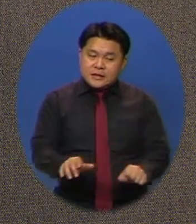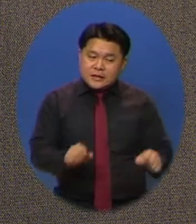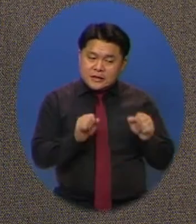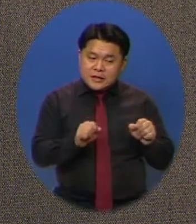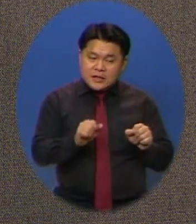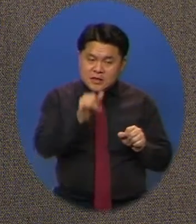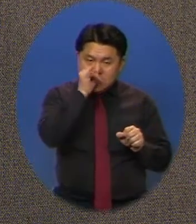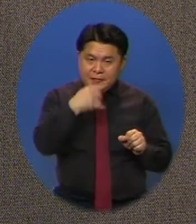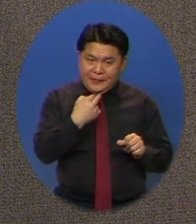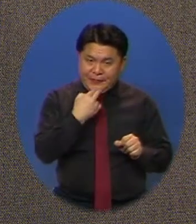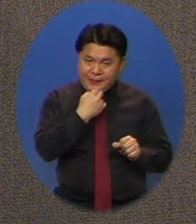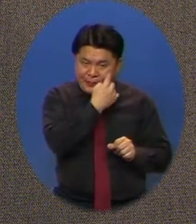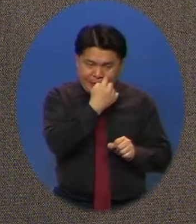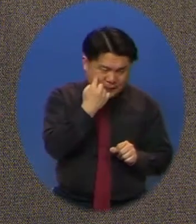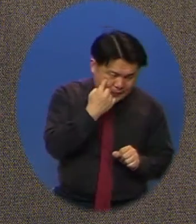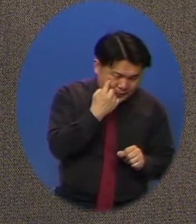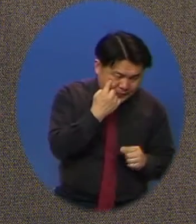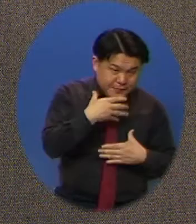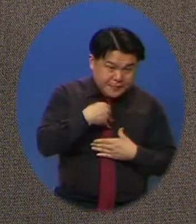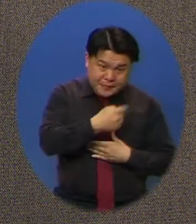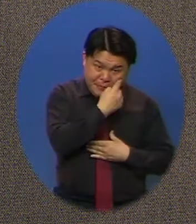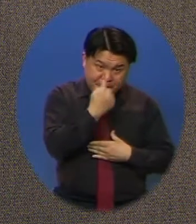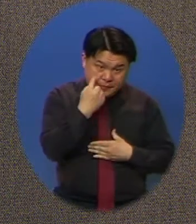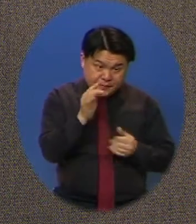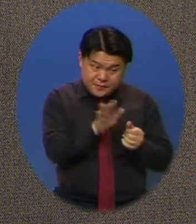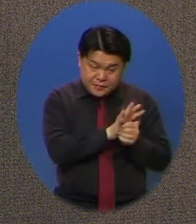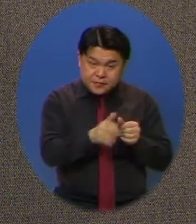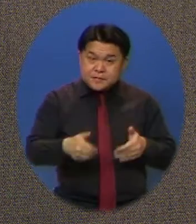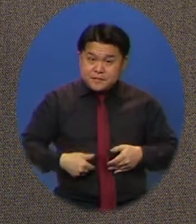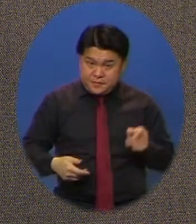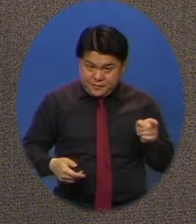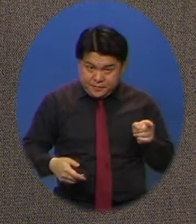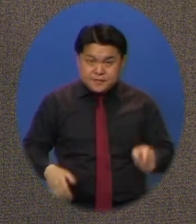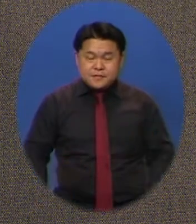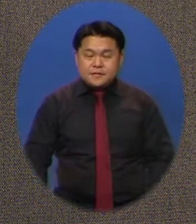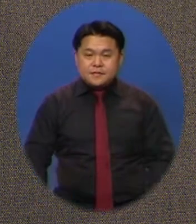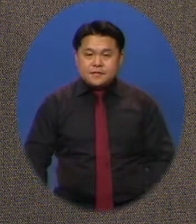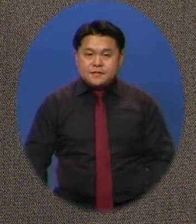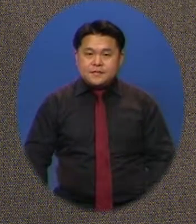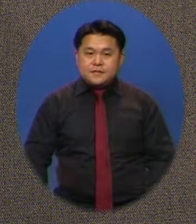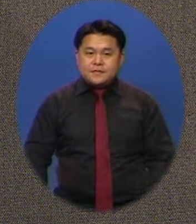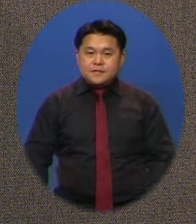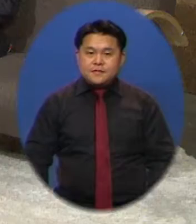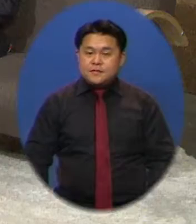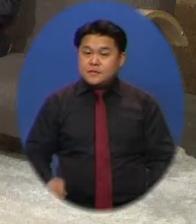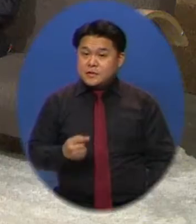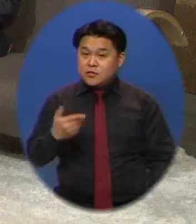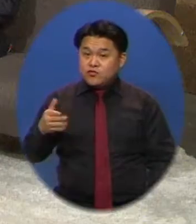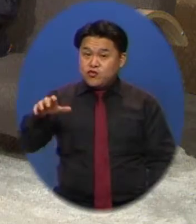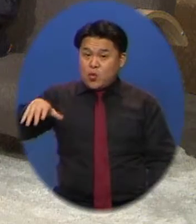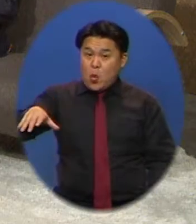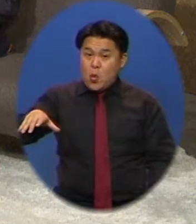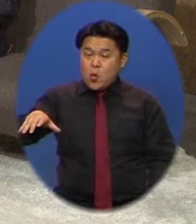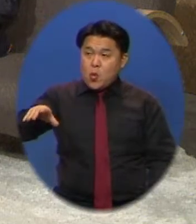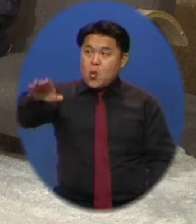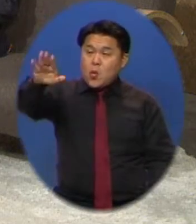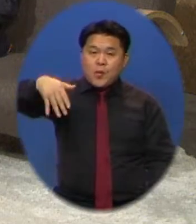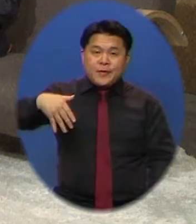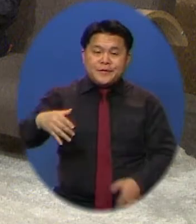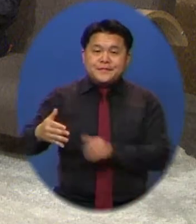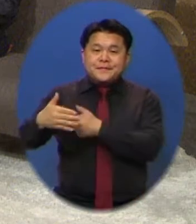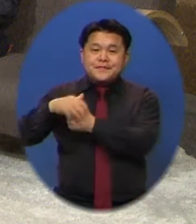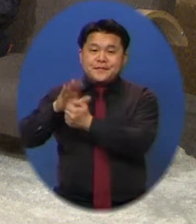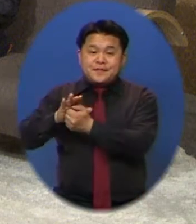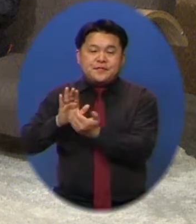살고 계신지 안전 확인 그 서비스가 필요합니다. 저희들이 소방기관하고